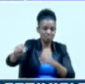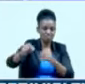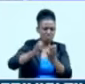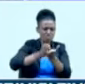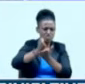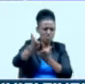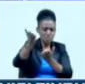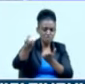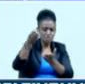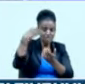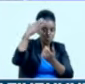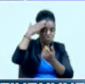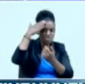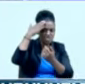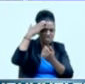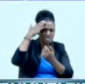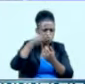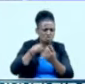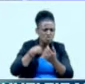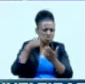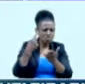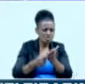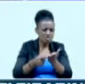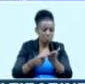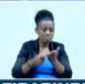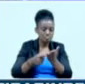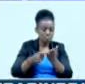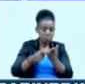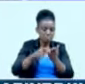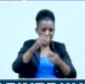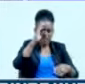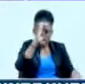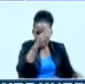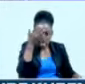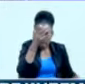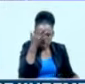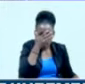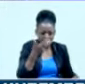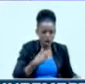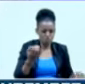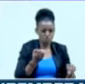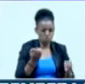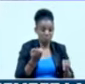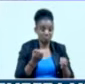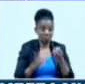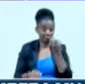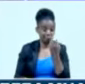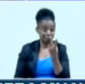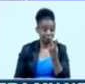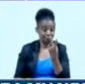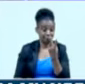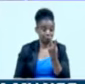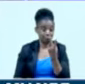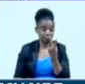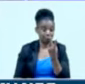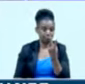mugari wa ruhare twari tuzi icyo dushaka aho tugana ikigomba gukorwa nta guhuzagurika kwabaye. Icya kabiri nuko habayeho